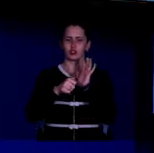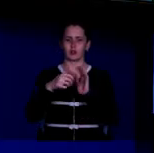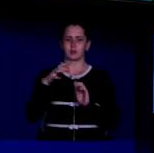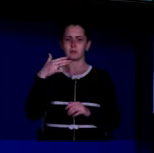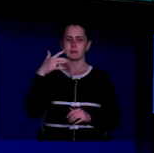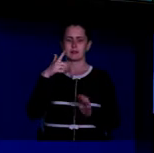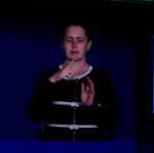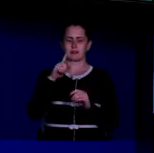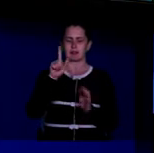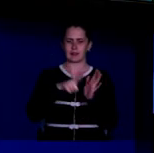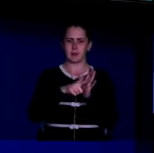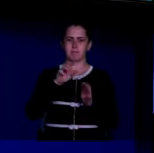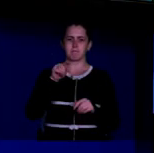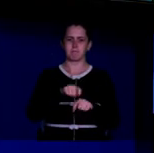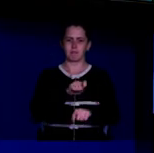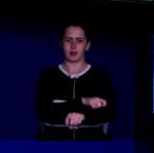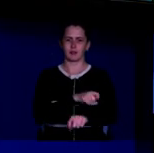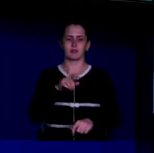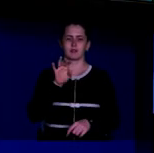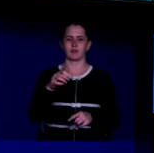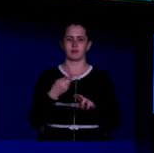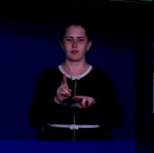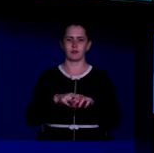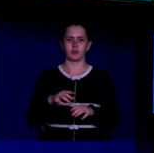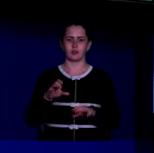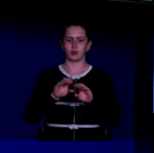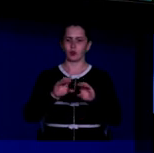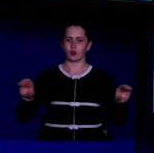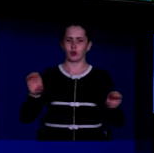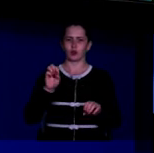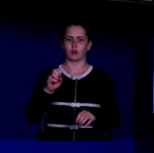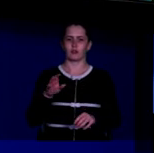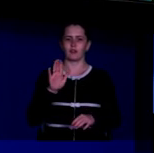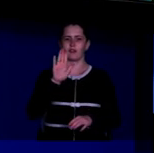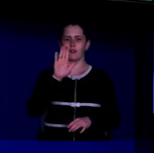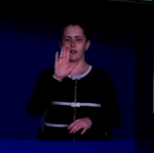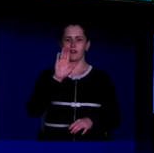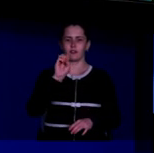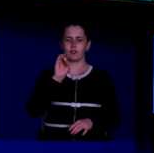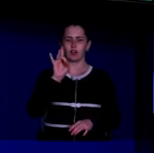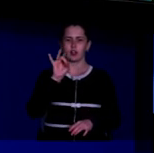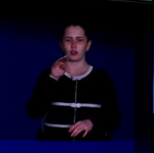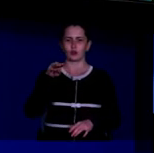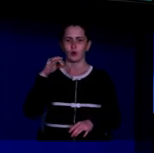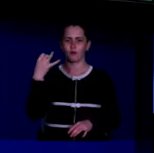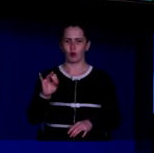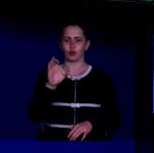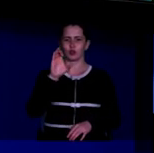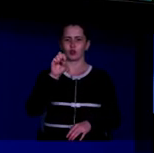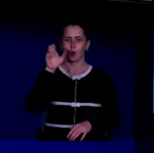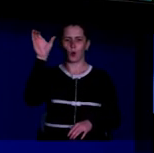метров. Верстой также называли верстовой столб на дороге. Верстовые столбы красили косыми